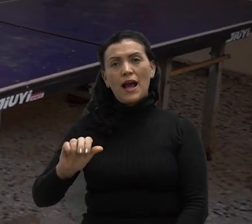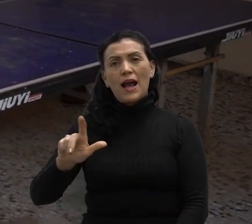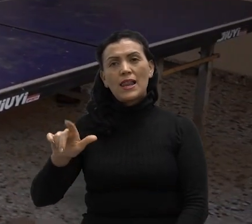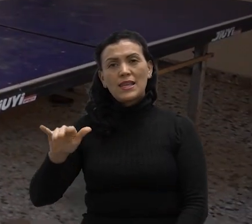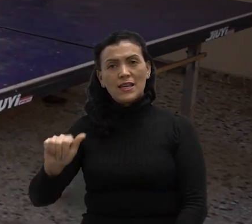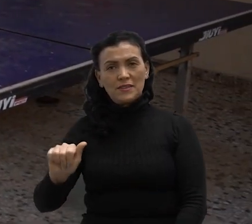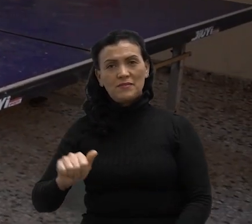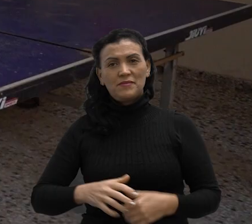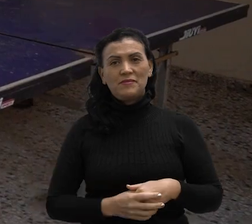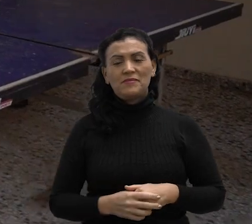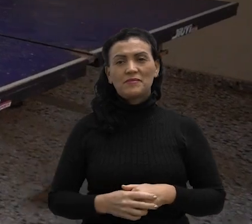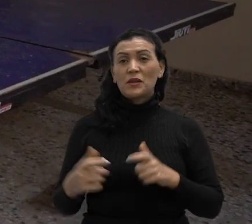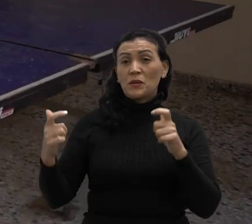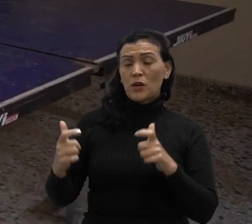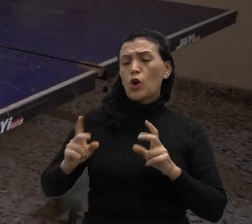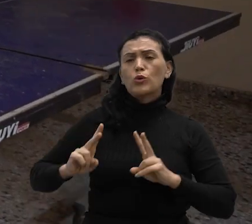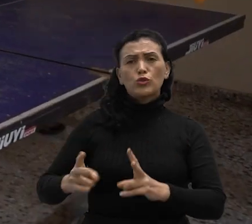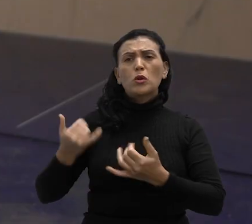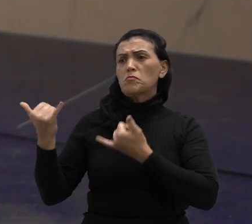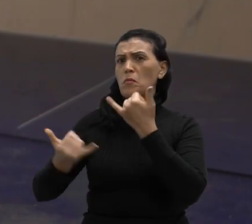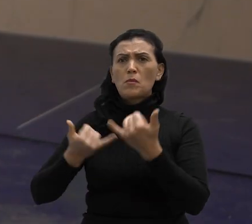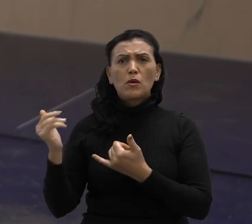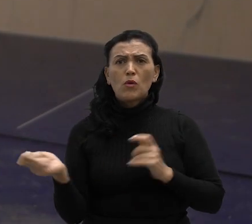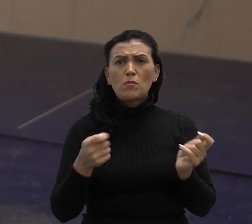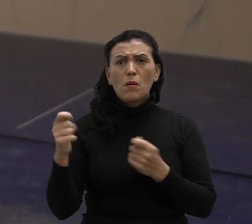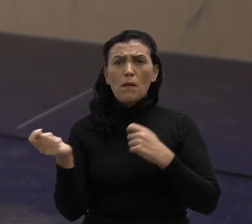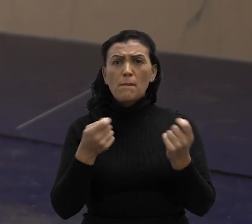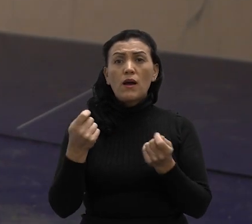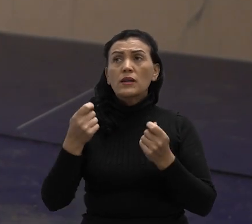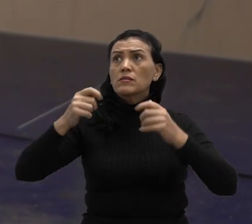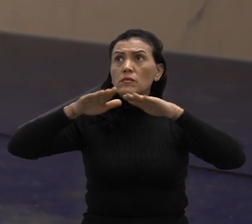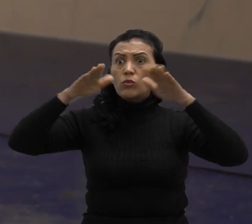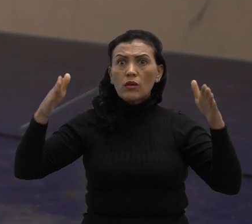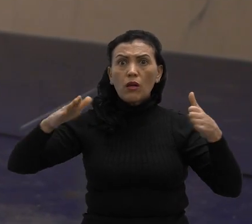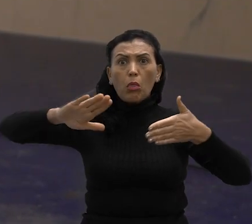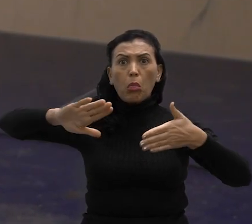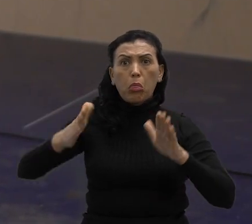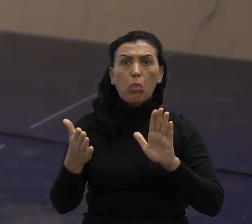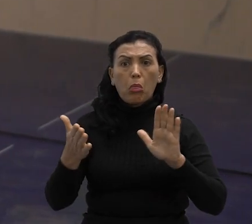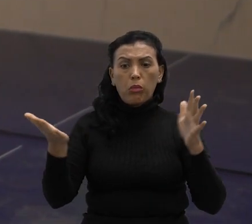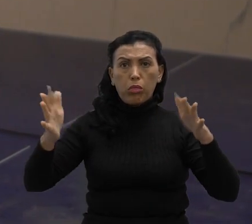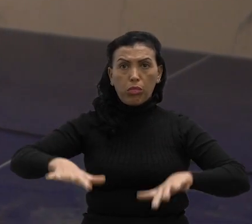جبالي، وبعد استمرينا نلعب نلعب نلعب لما